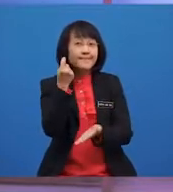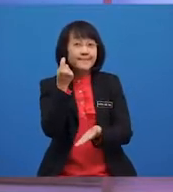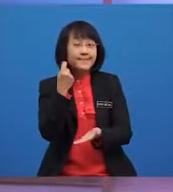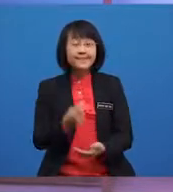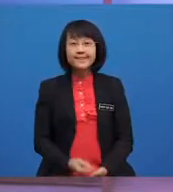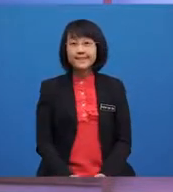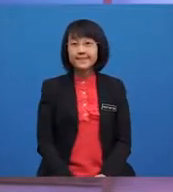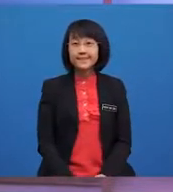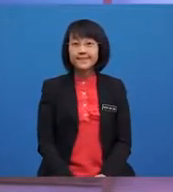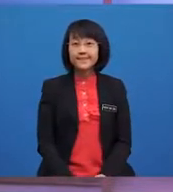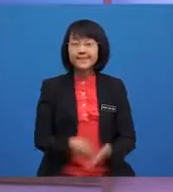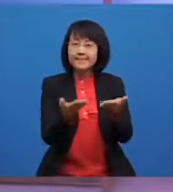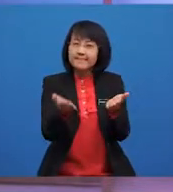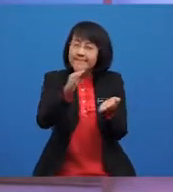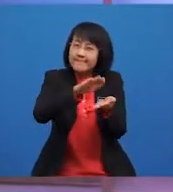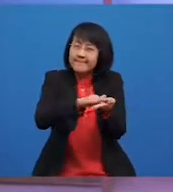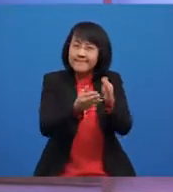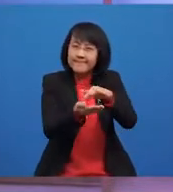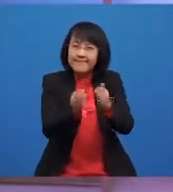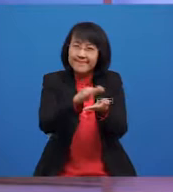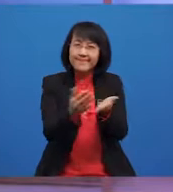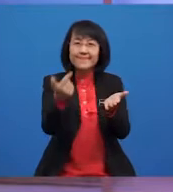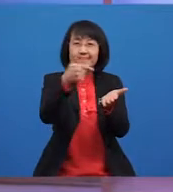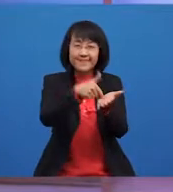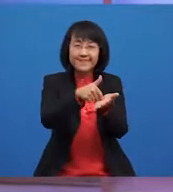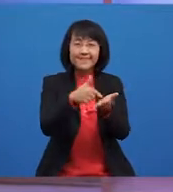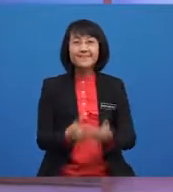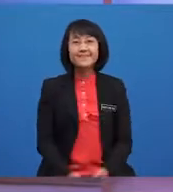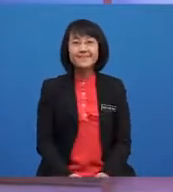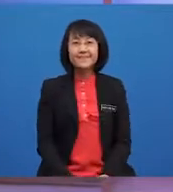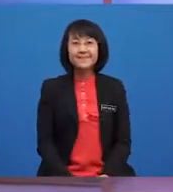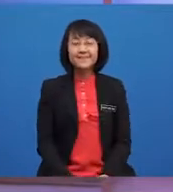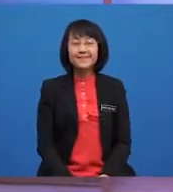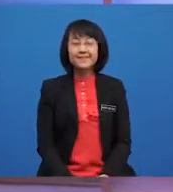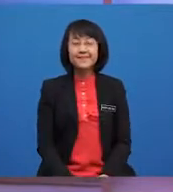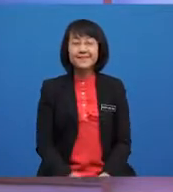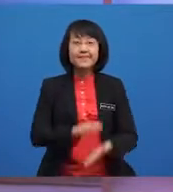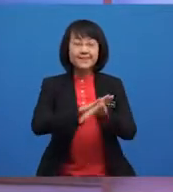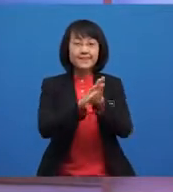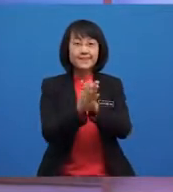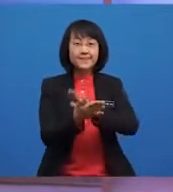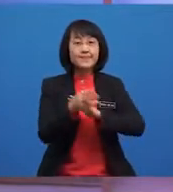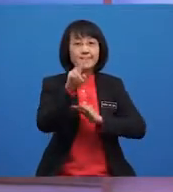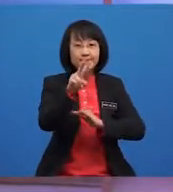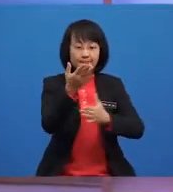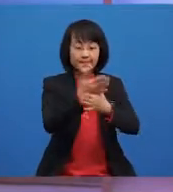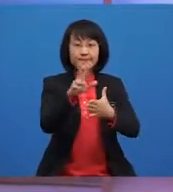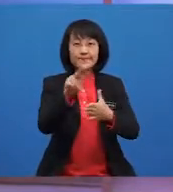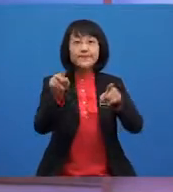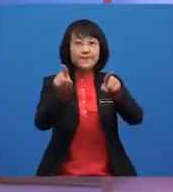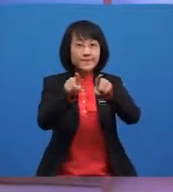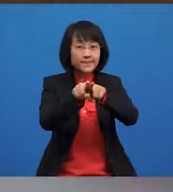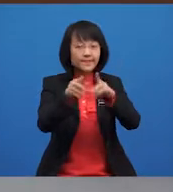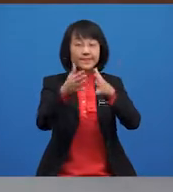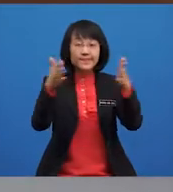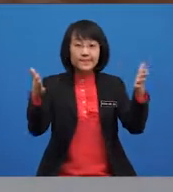kita lakukan tadi. Kamu lipat lagi kertas ini menjadi dua bahagian yang sama